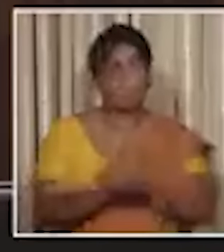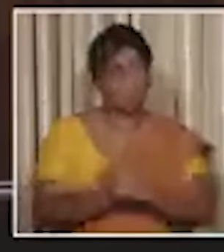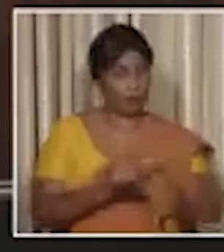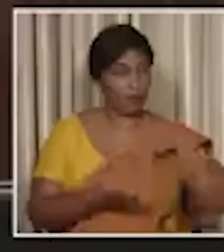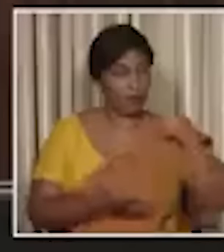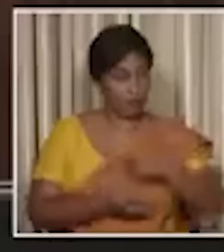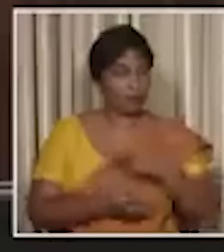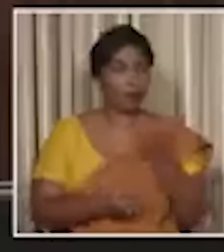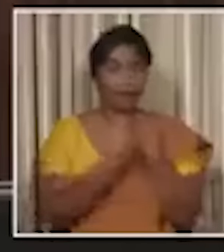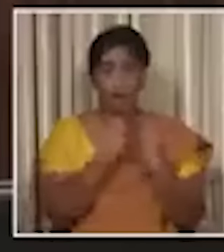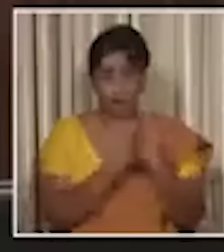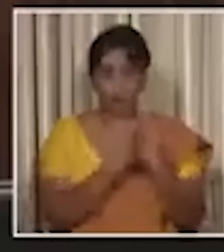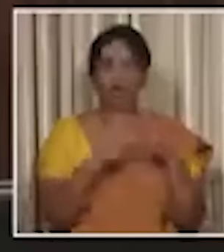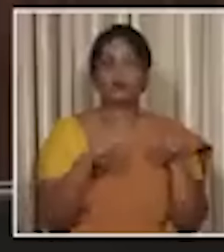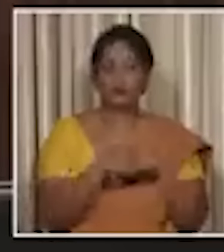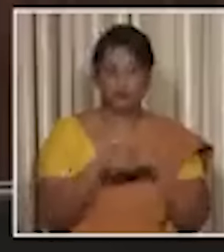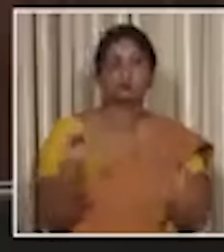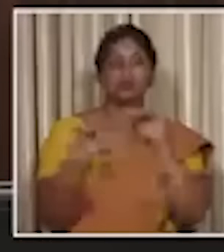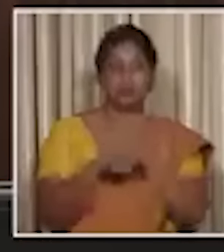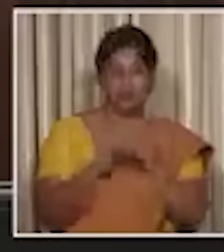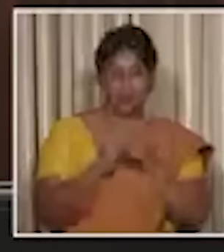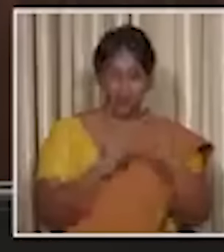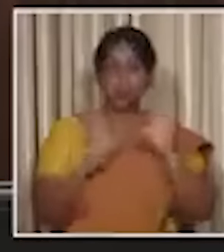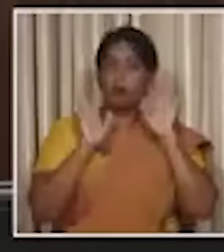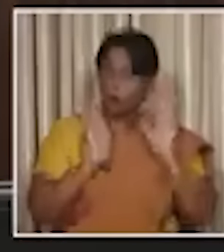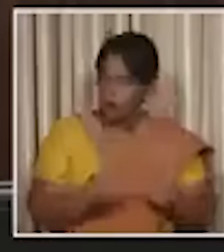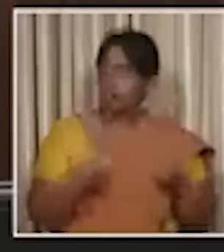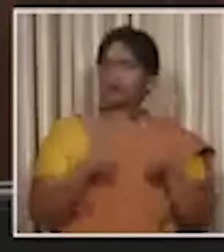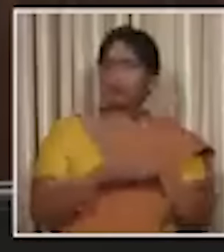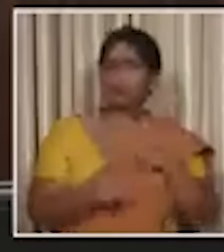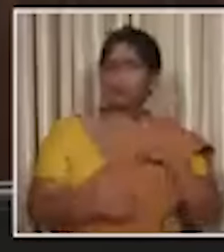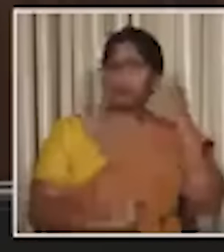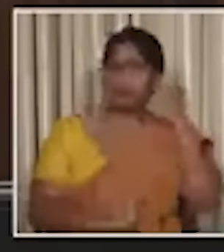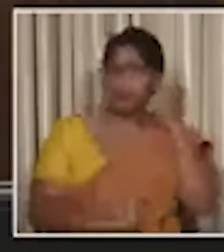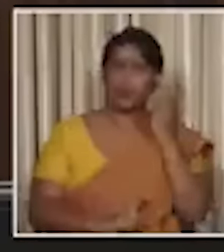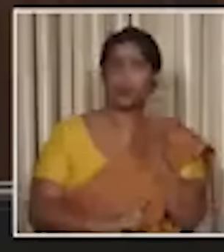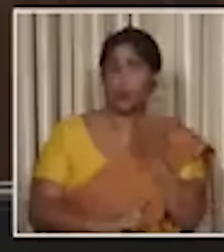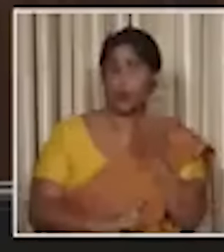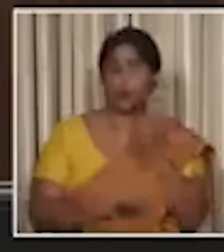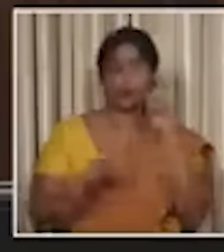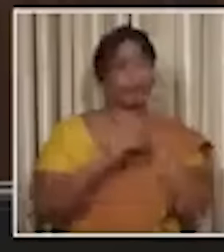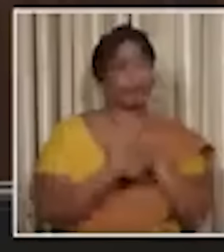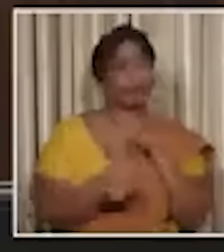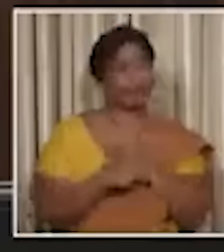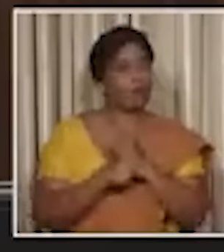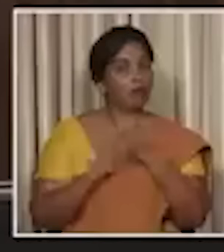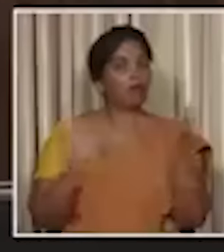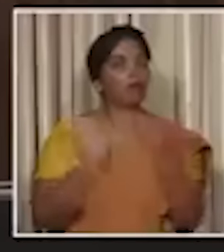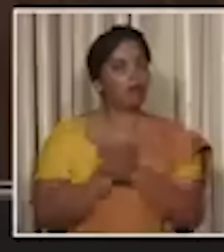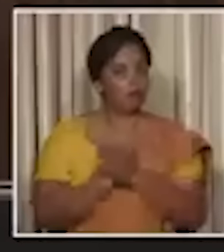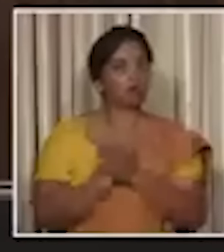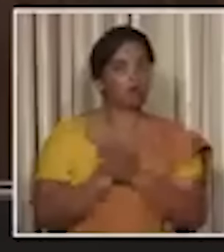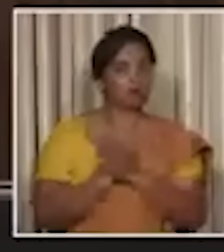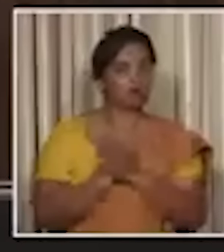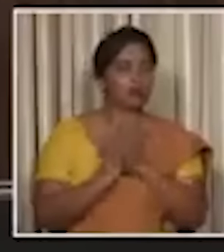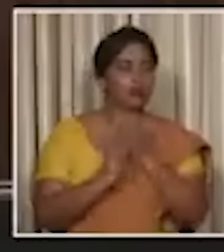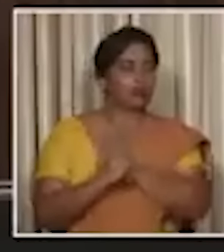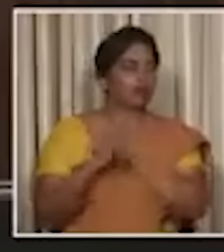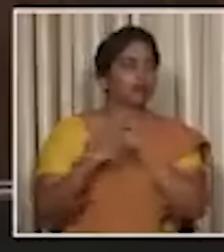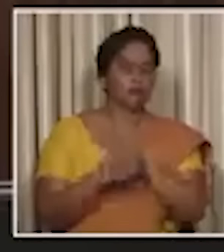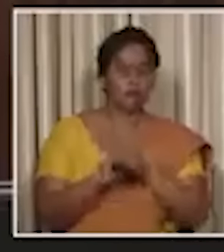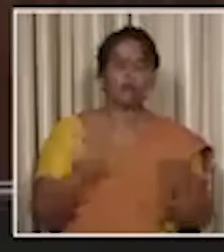நாங்கள் கருதுகின்றோம். அடுத்து நாங்கள் சிந்திக்கின்றோம், எமது நாட்டின் பொருளாதாரத்துக்கு திருப்பு முனையாக என்ற விடயம்தான் விஞ்ஞானம் மற்றும் தொழில்நுட்பத்துறை.